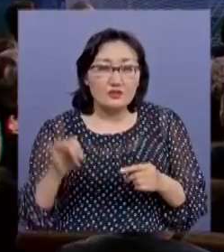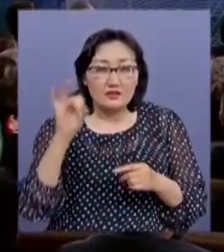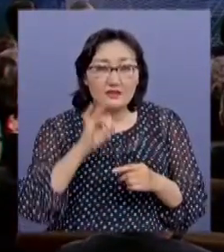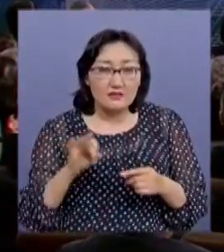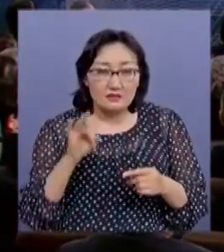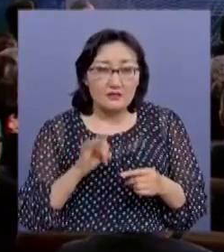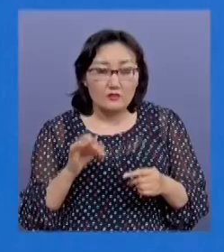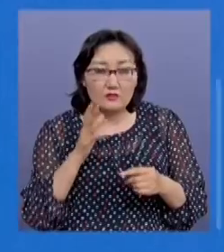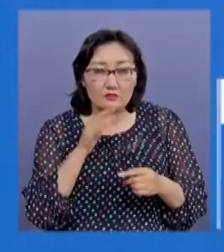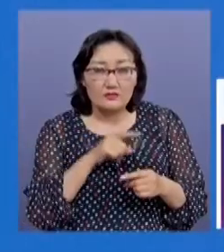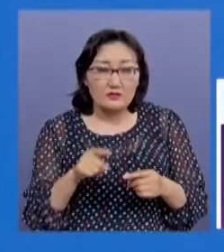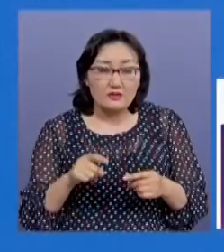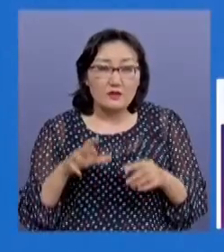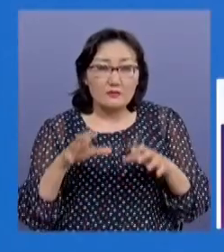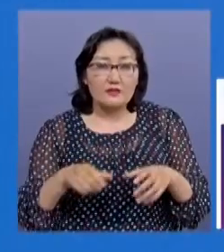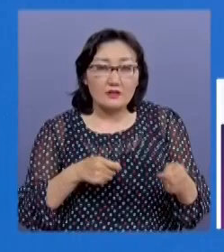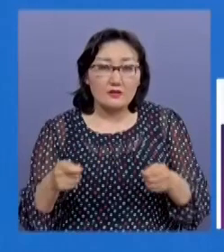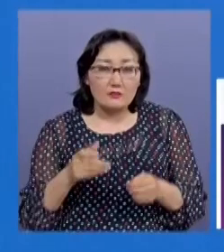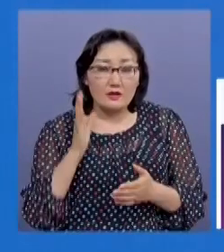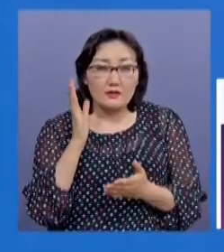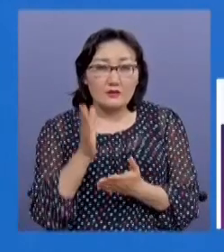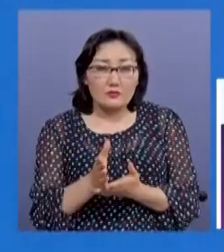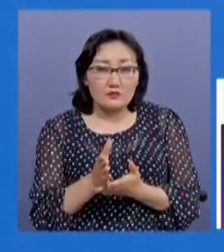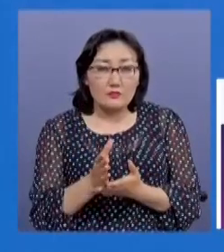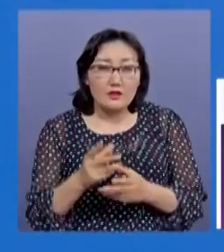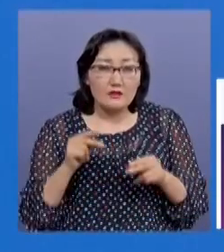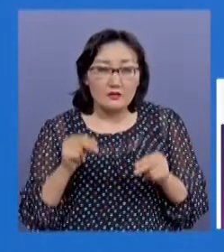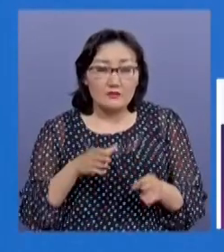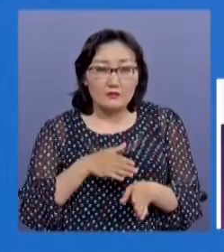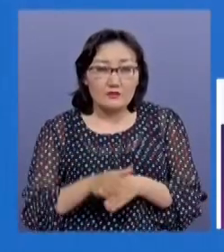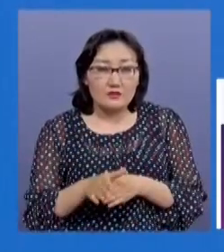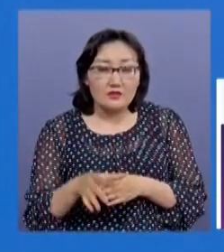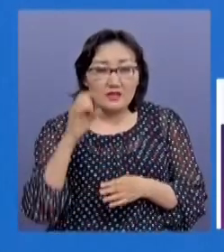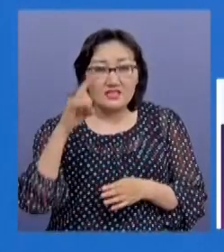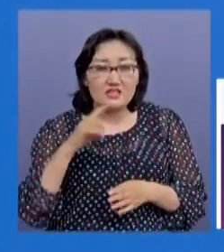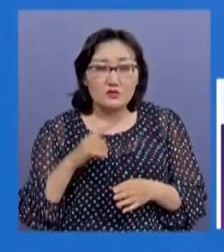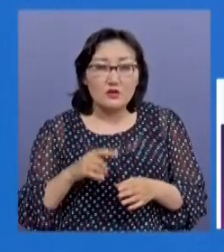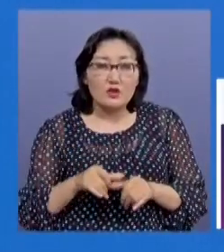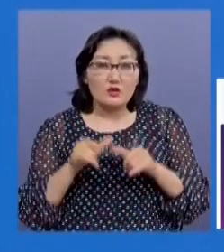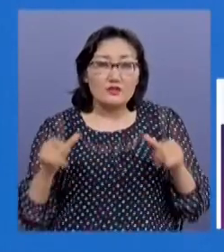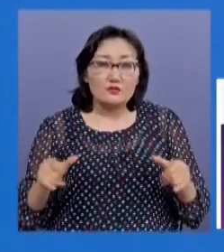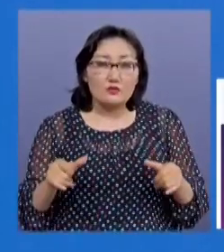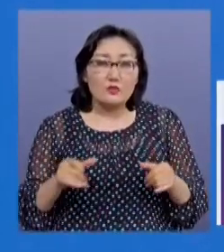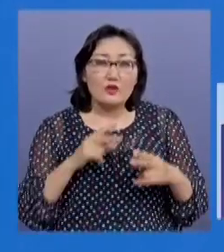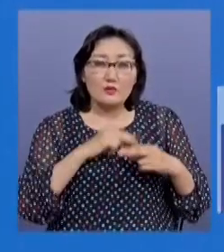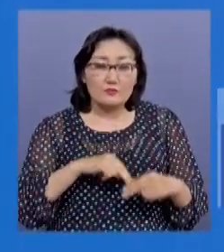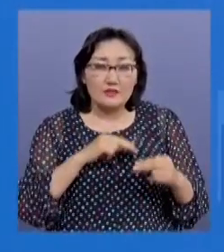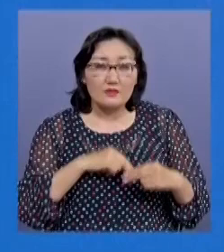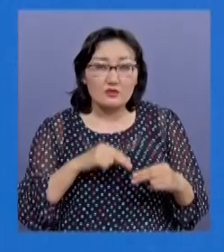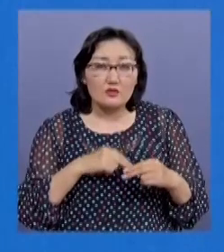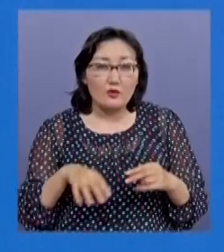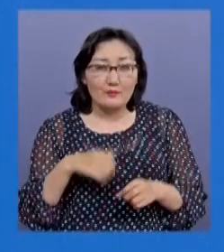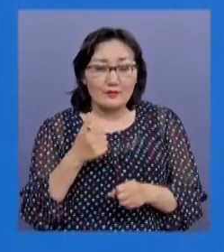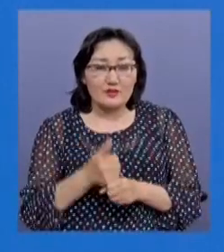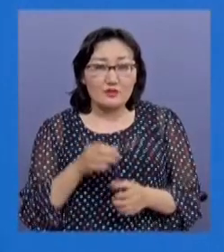межеде елбасымыз айқындап берген бағдарға адал болып, Қазақстанның өркендеуі үшін еңбек ету